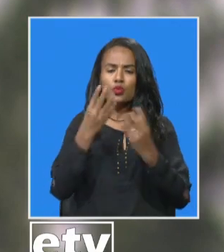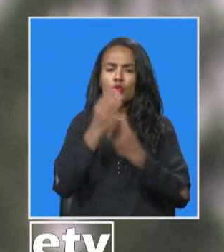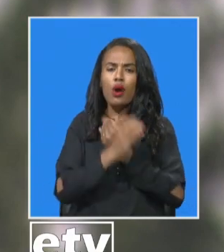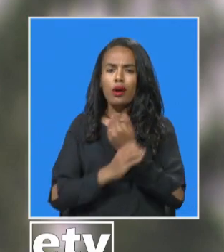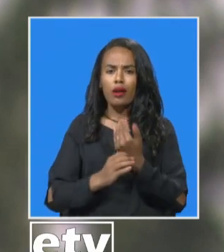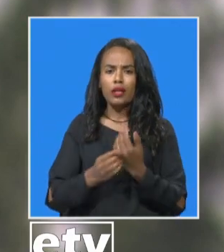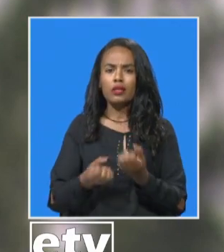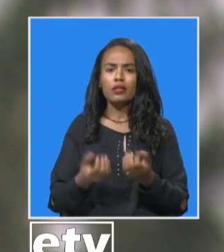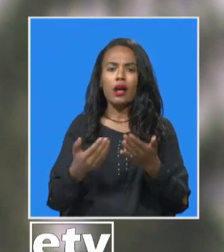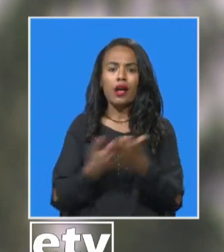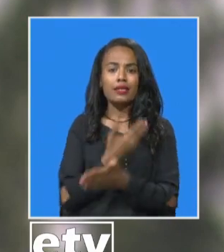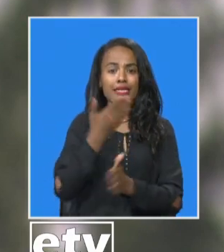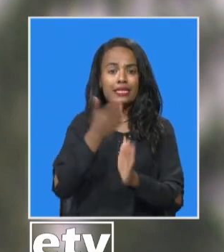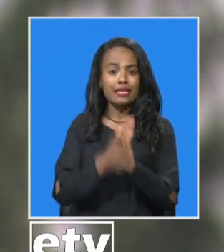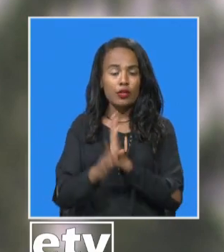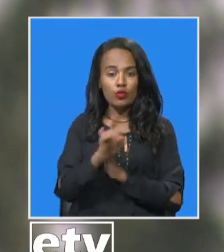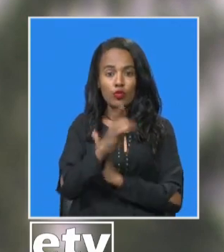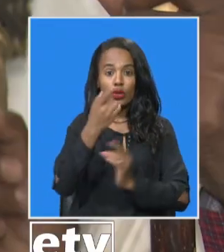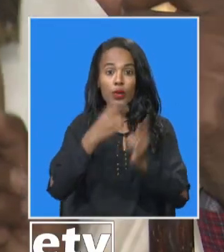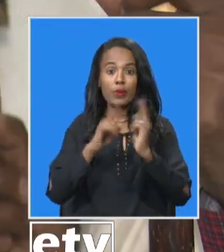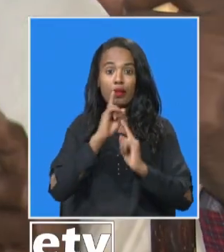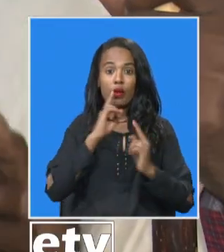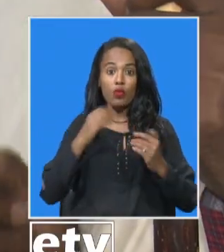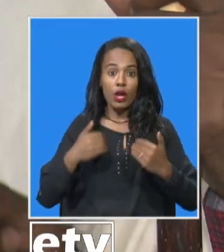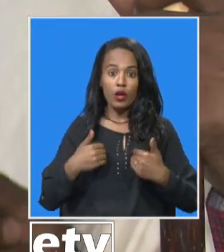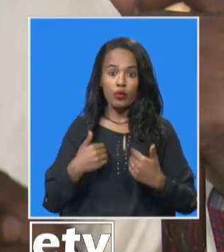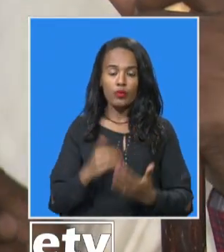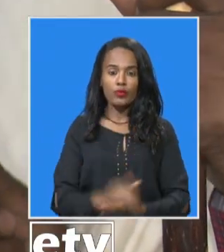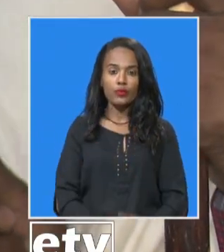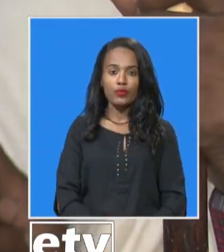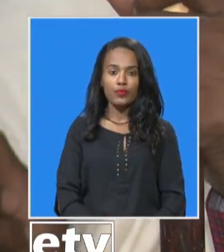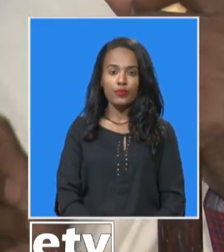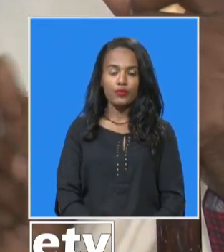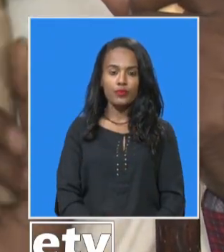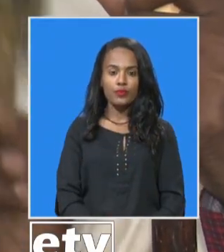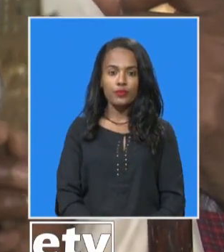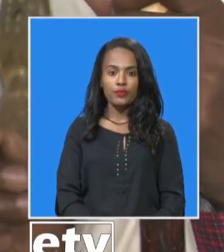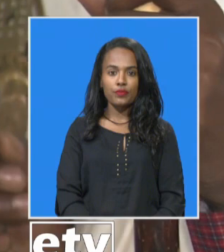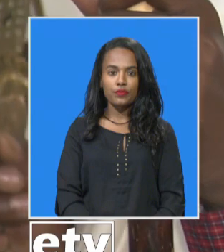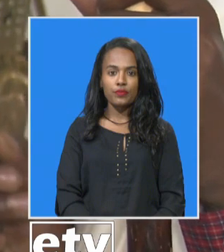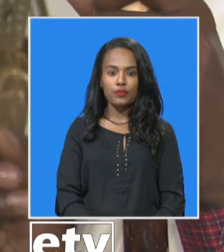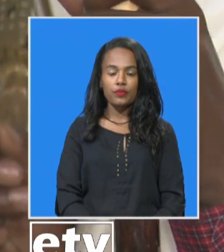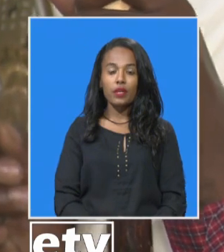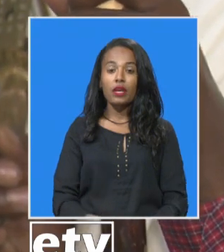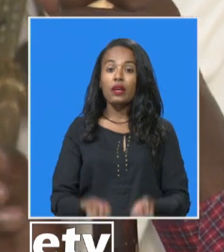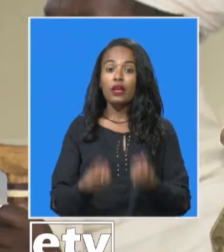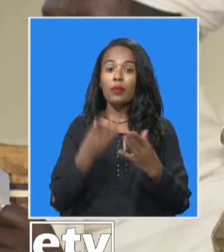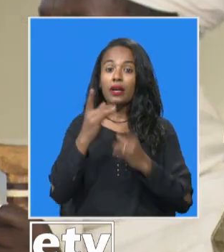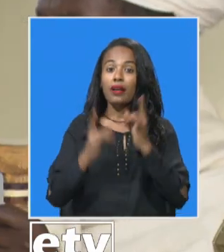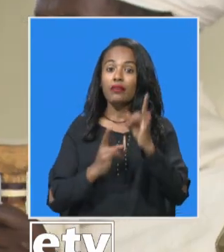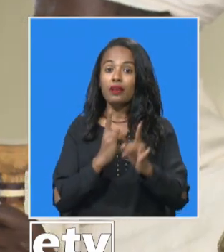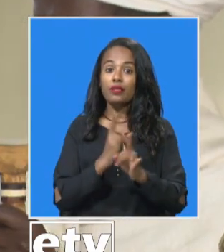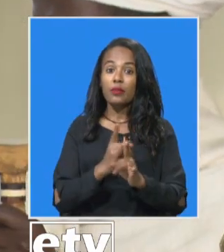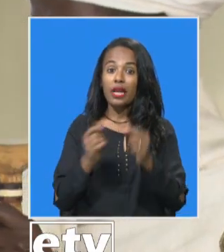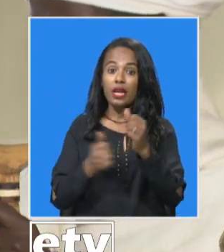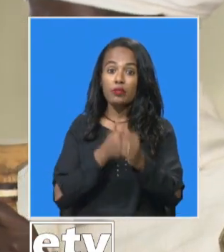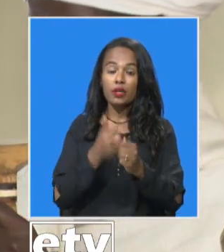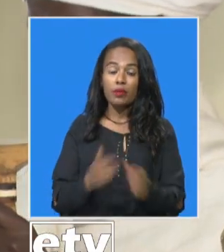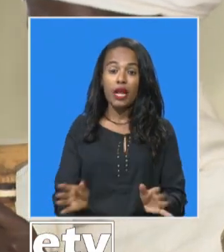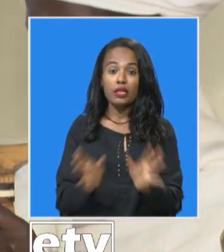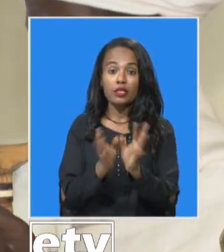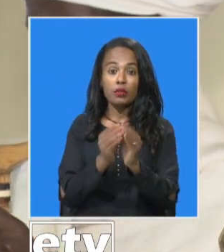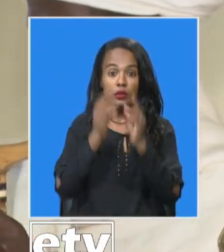አዲስ ክስተት ሆኖ እየመጣ ነው ያለው። ለበርካታ ዘመናት ምእመናን